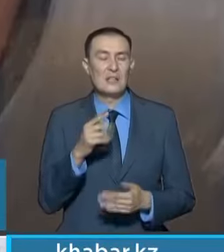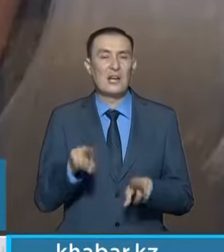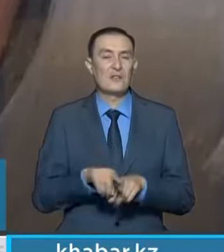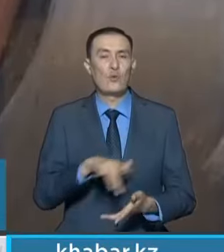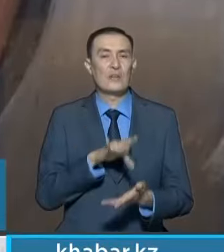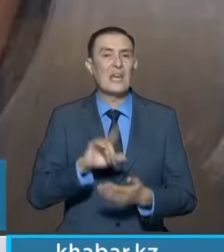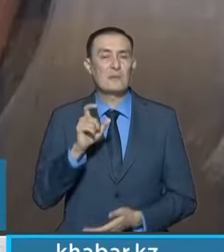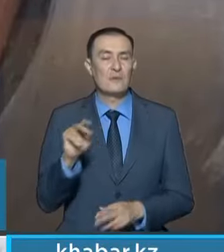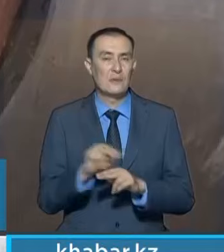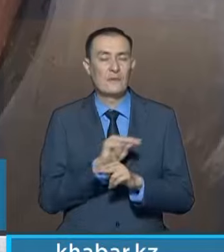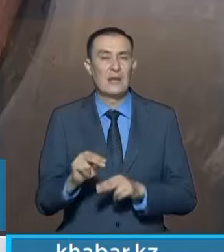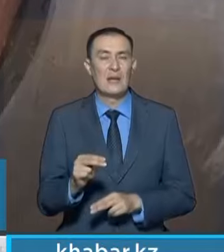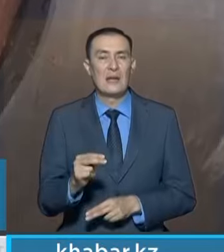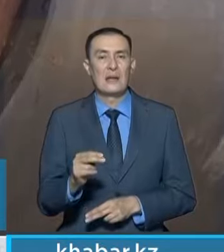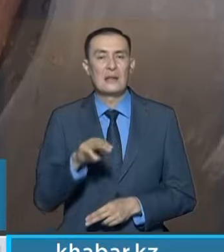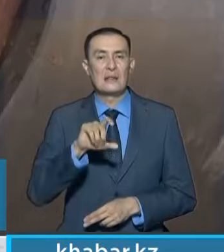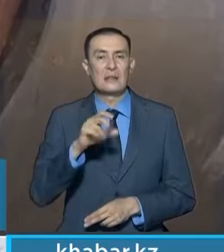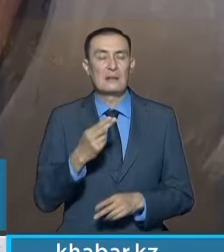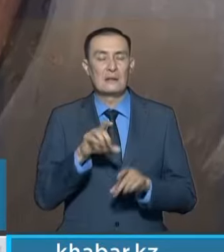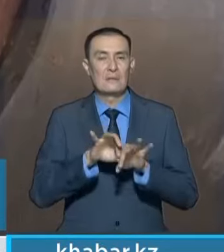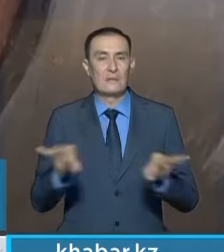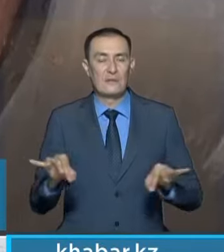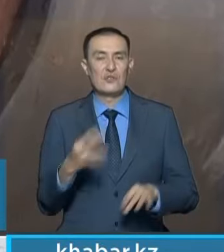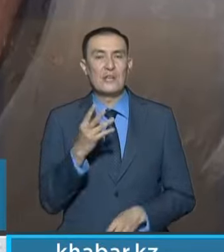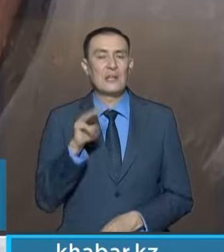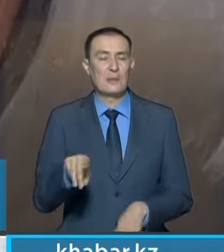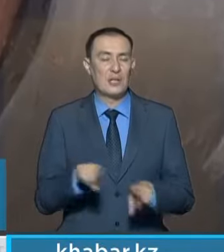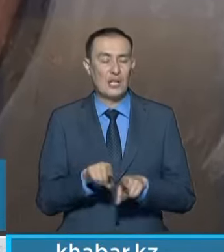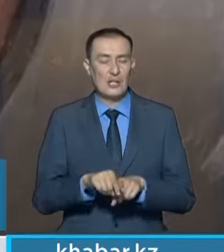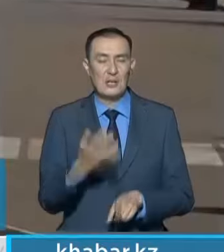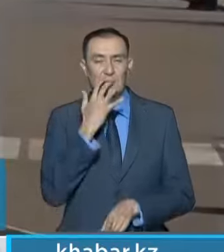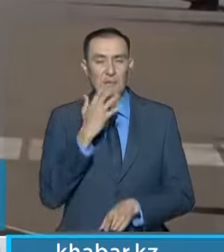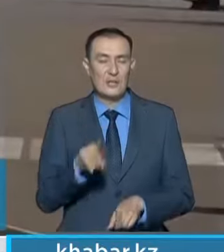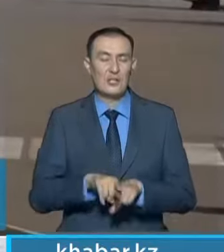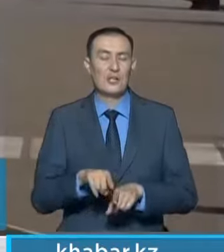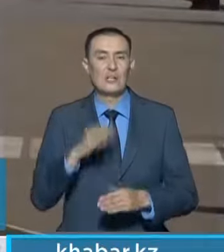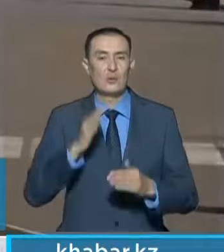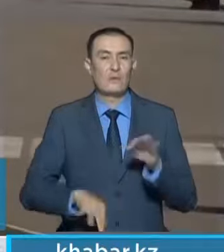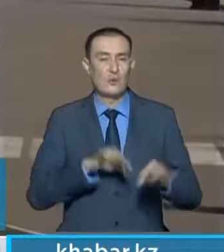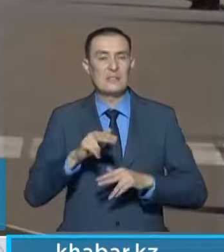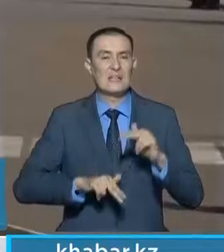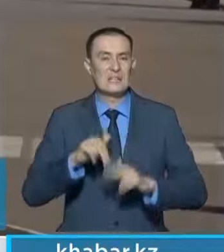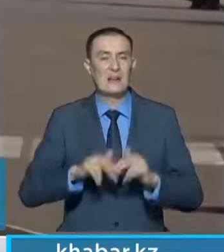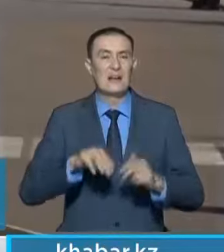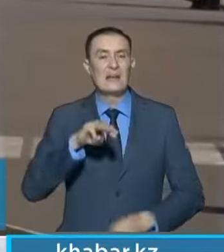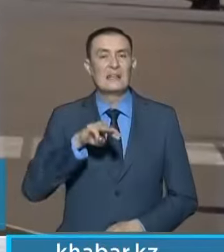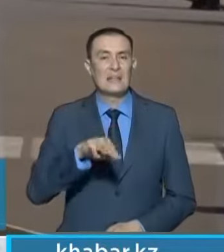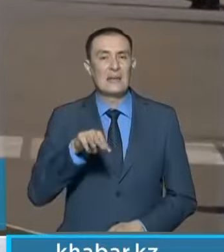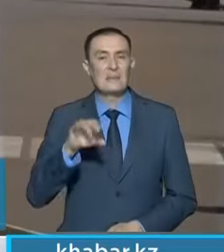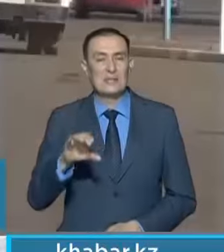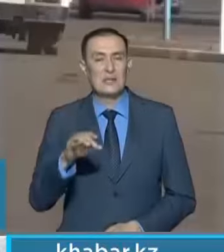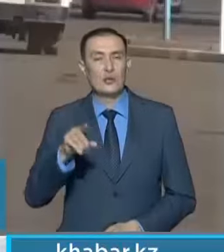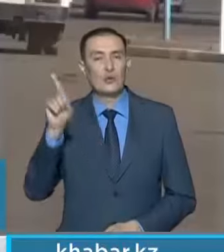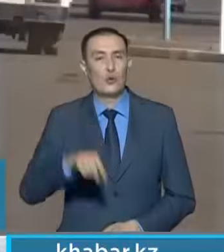Там реконструируют две тепломагистрали протяженностью почти в 4 километра. Недавно завершился и двухгодичный проект по строительству